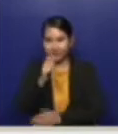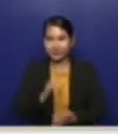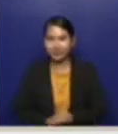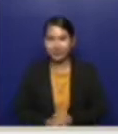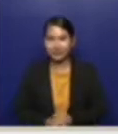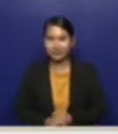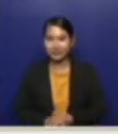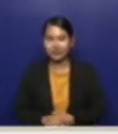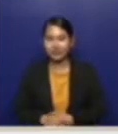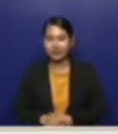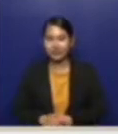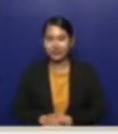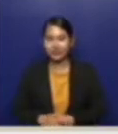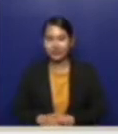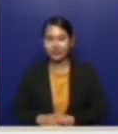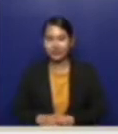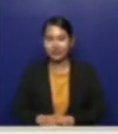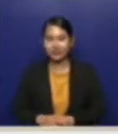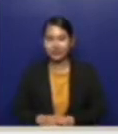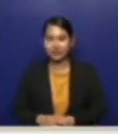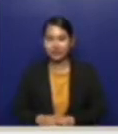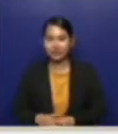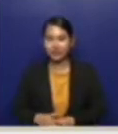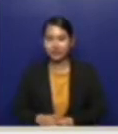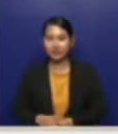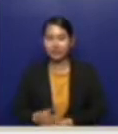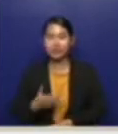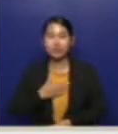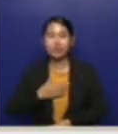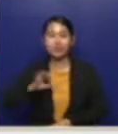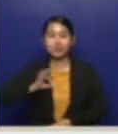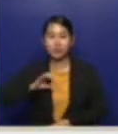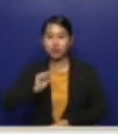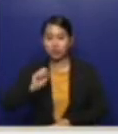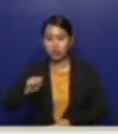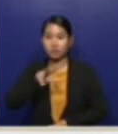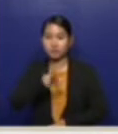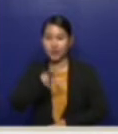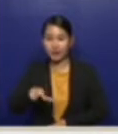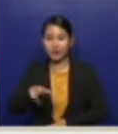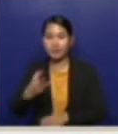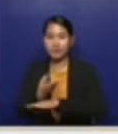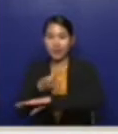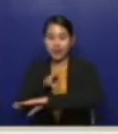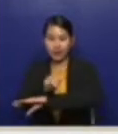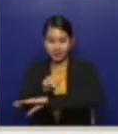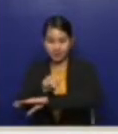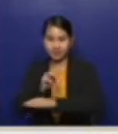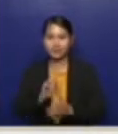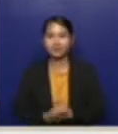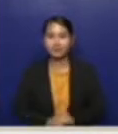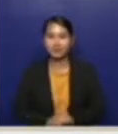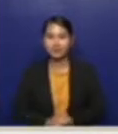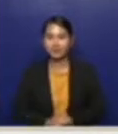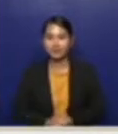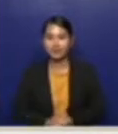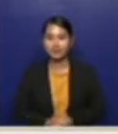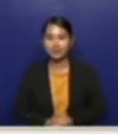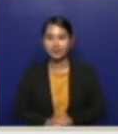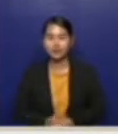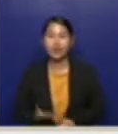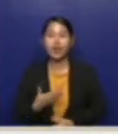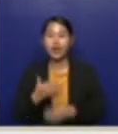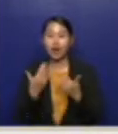ินคลังแสงสมาชิกสภาผู้แทนราษฎรจังหวัดมหาสารคามพรรคเพื่อไทยครับท่านประธานครับยัตติที่กำลัง